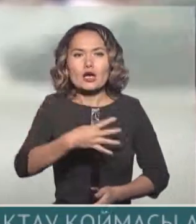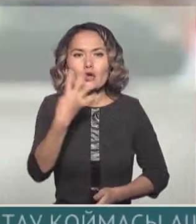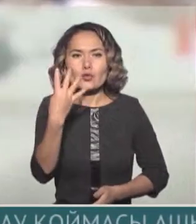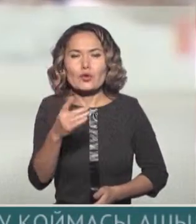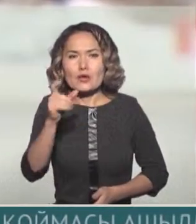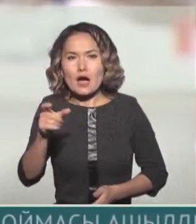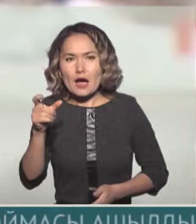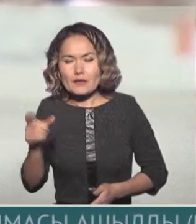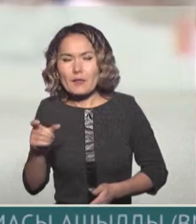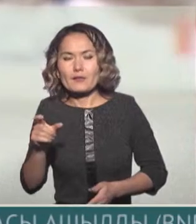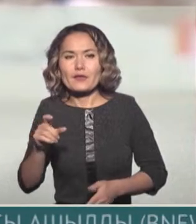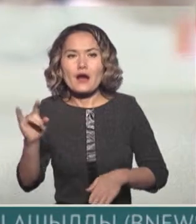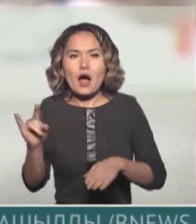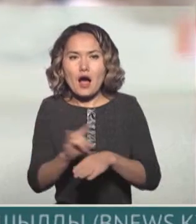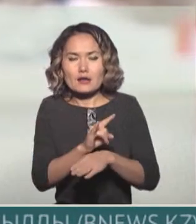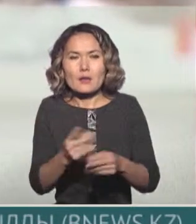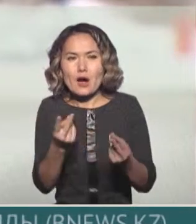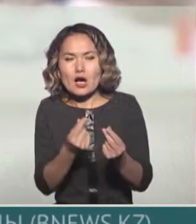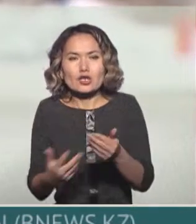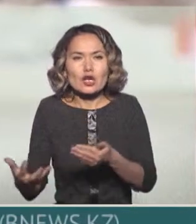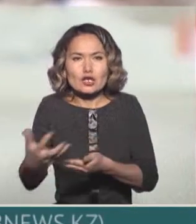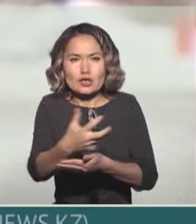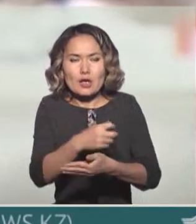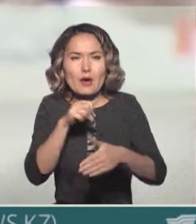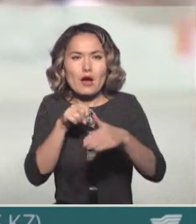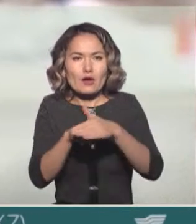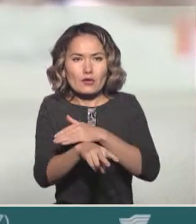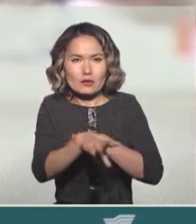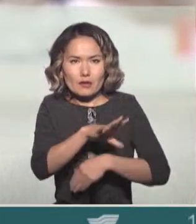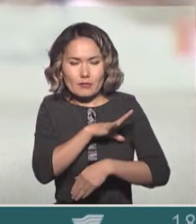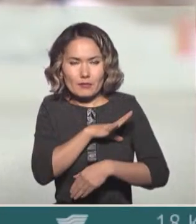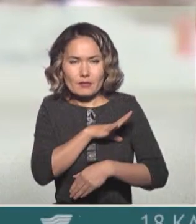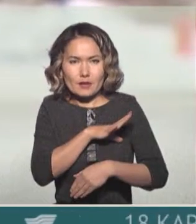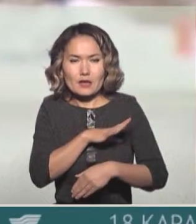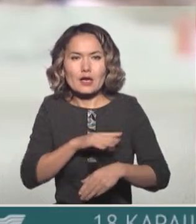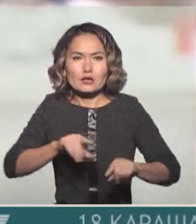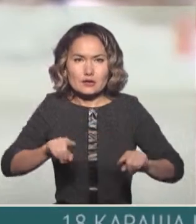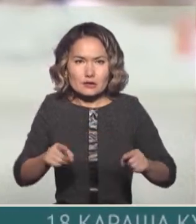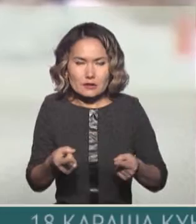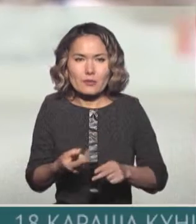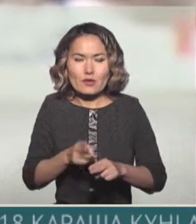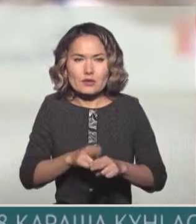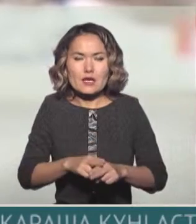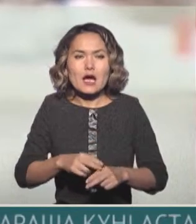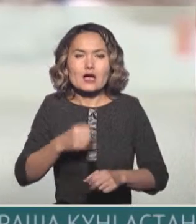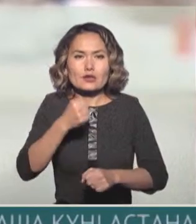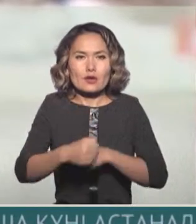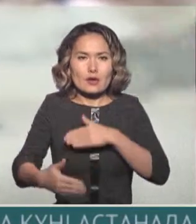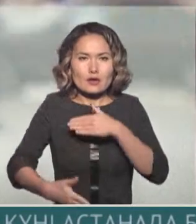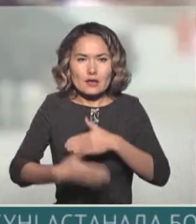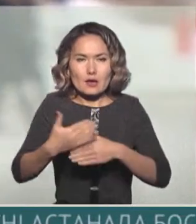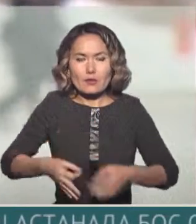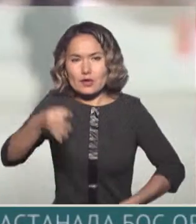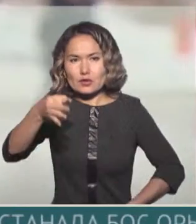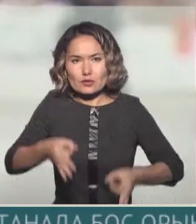ақшасын заңсыз иеленген. Қазіргі кезде ол материал сотқа жіберілген.